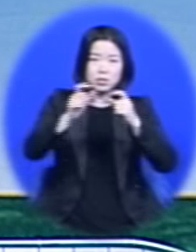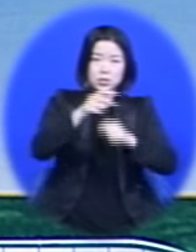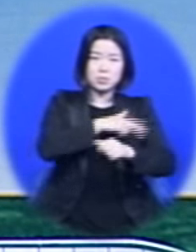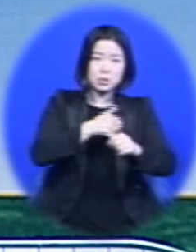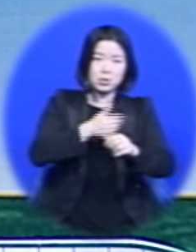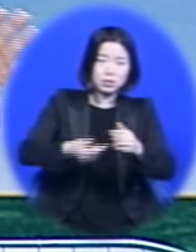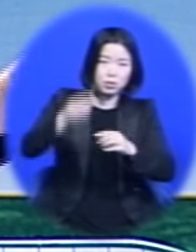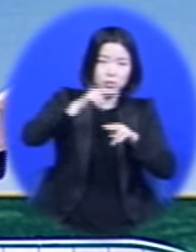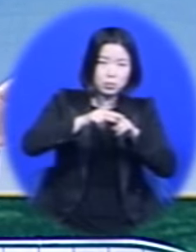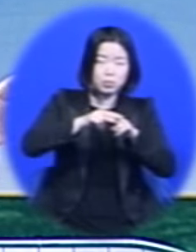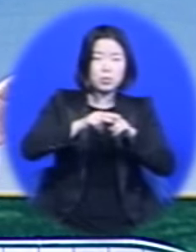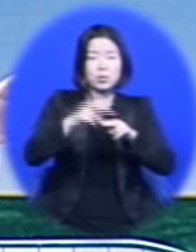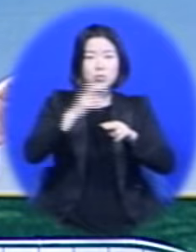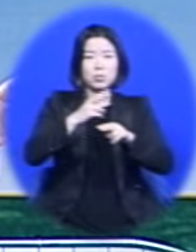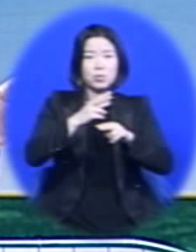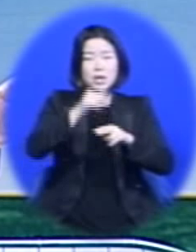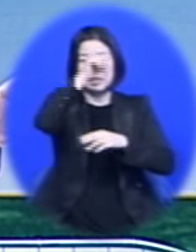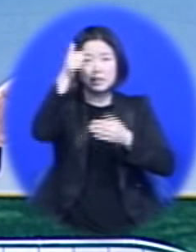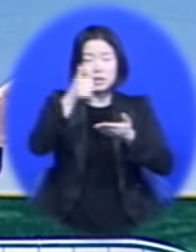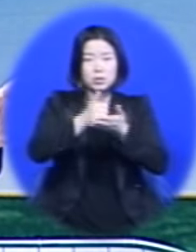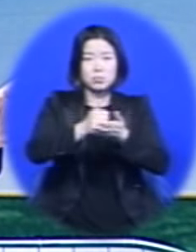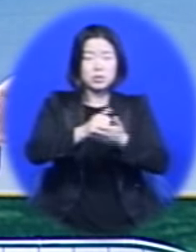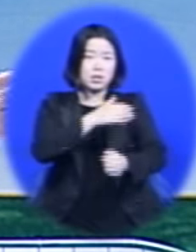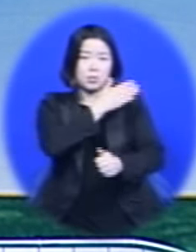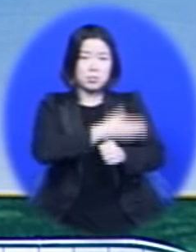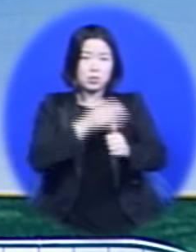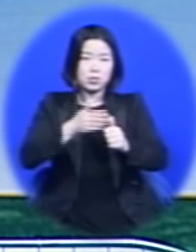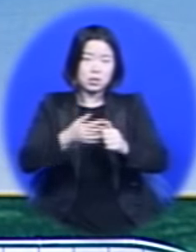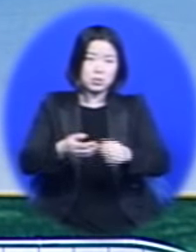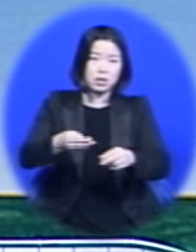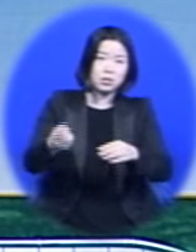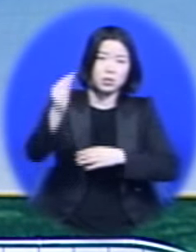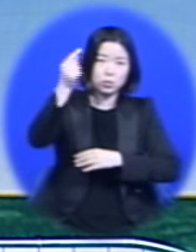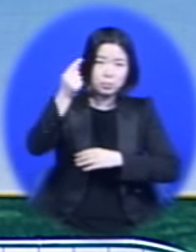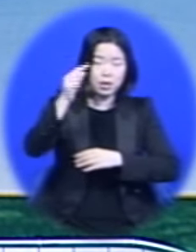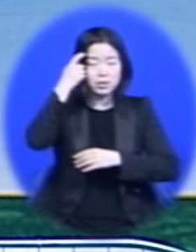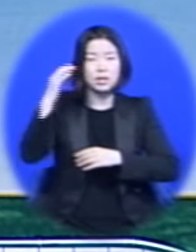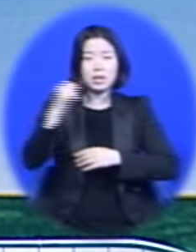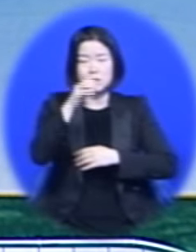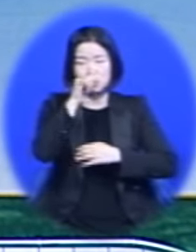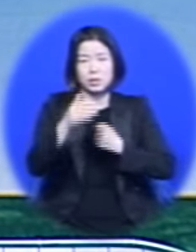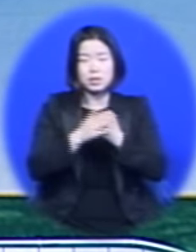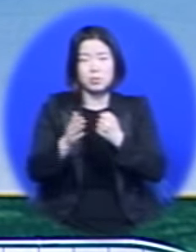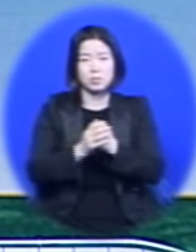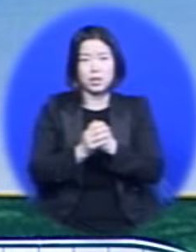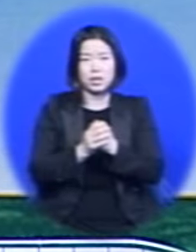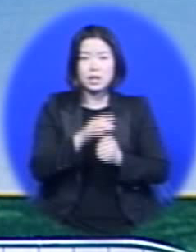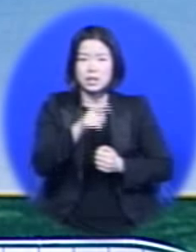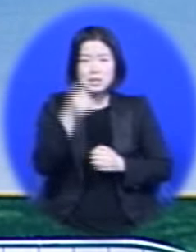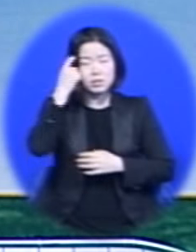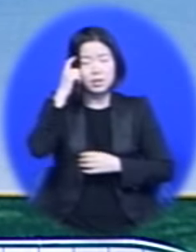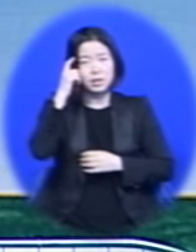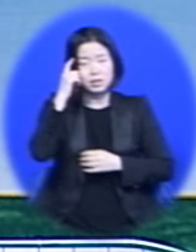이거는 완전히 세상적인 기준인 것입니다. 그것이 문제가 되는 이유는 예수님이 왕으로 마음에 계신